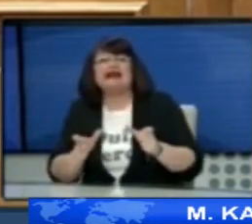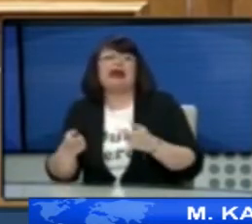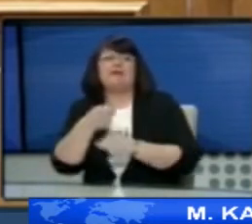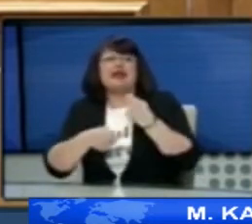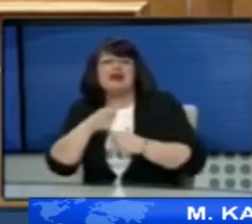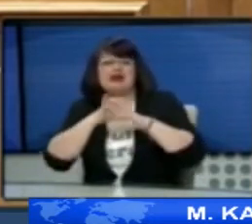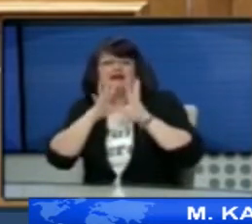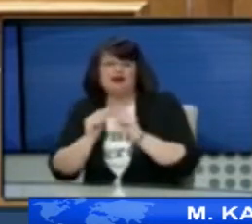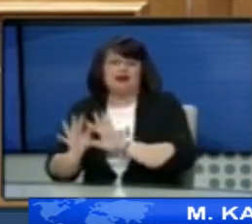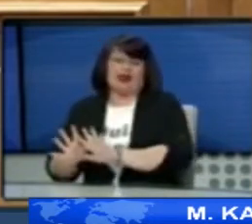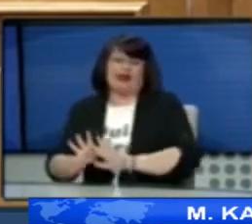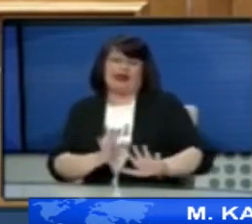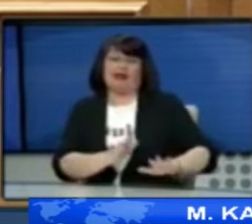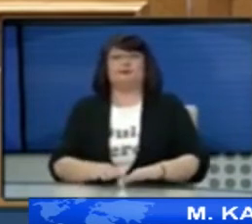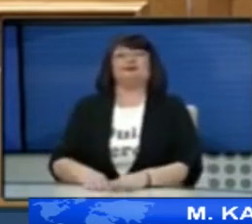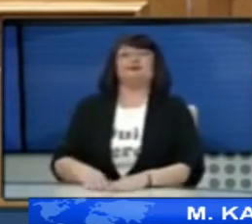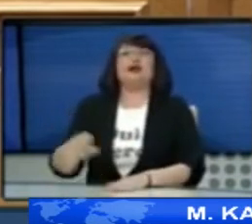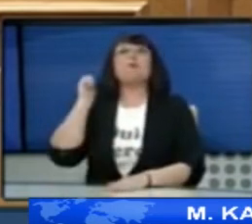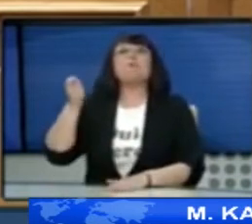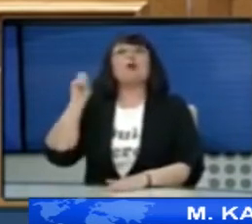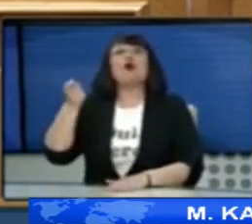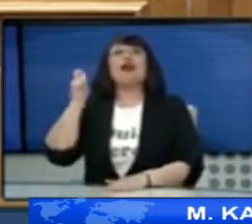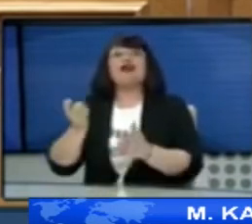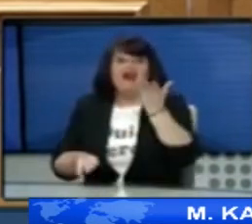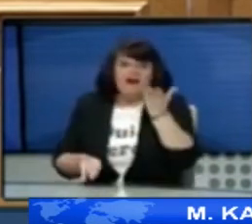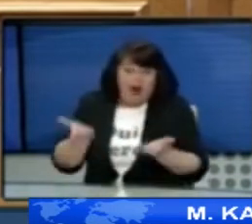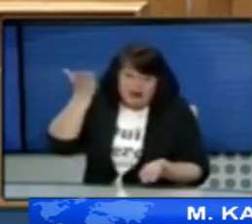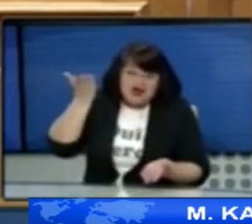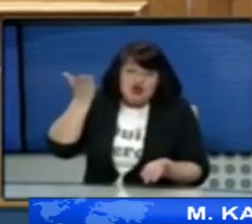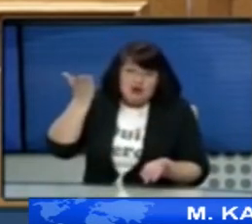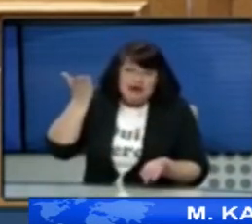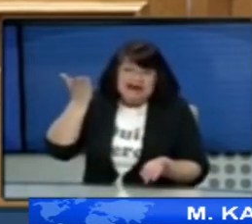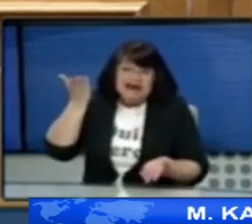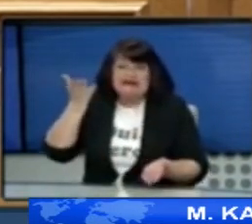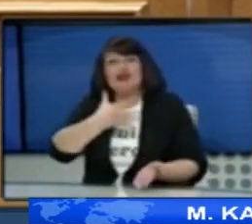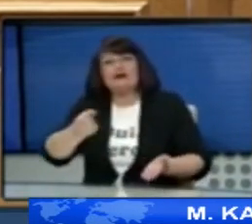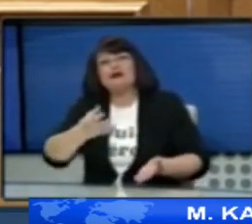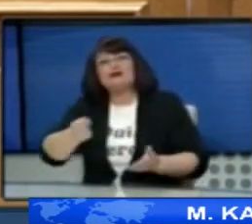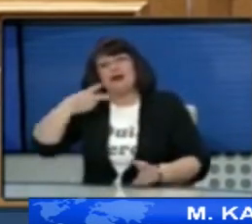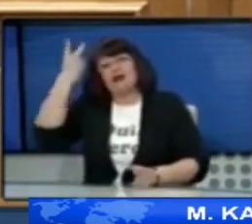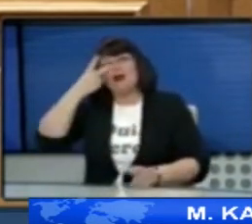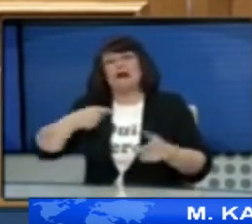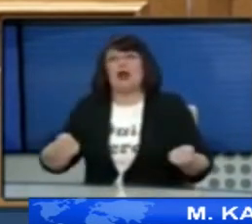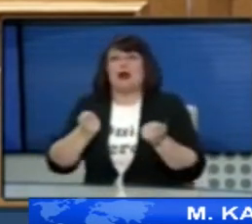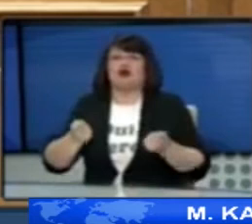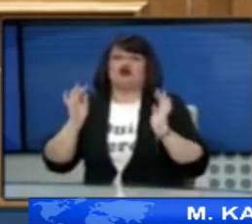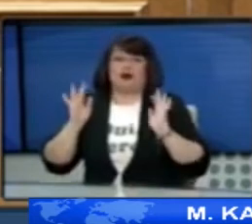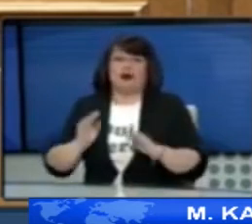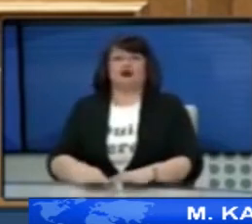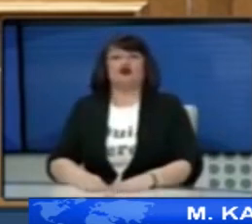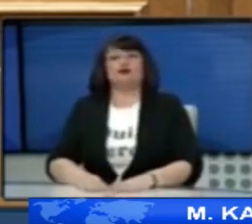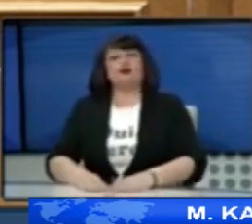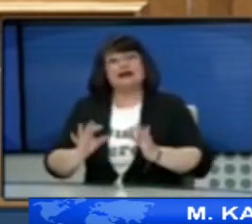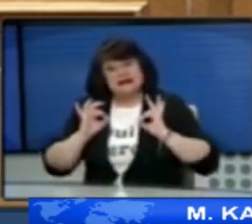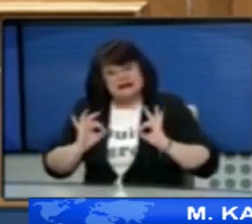Μια πολιτική που οδηγεί στη διεύρυνση των ανισοτήτων και αφαιρεί δικαιώματα από τους εργαζόμενους. Που